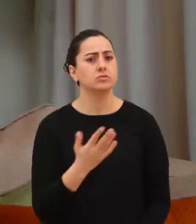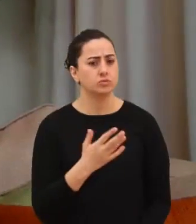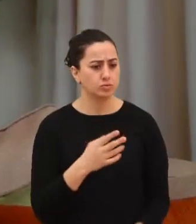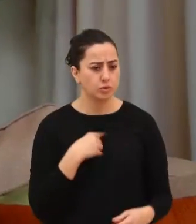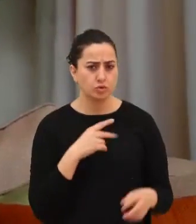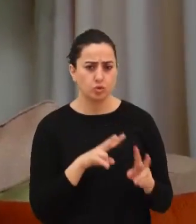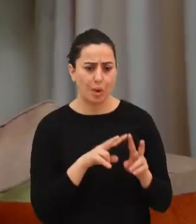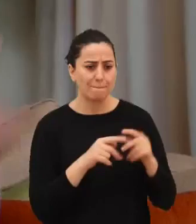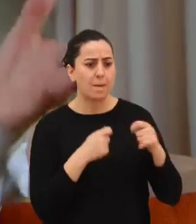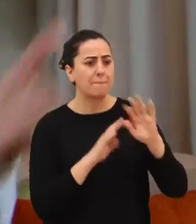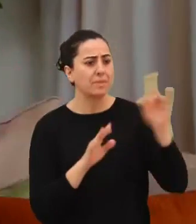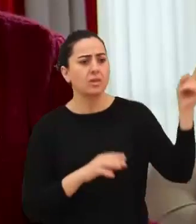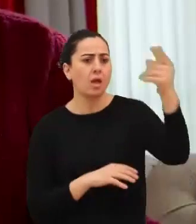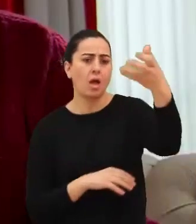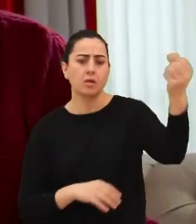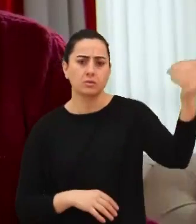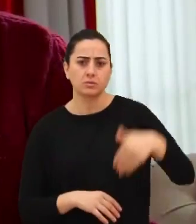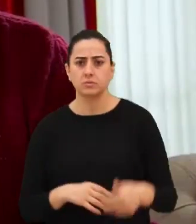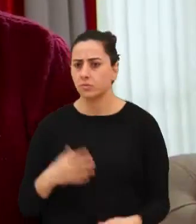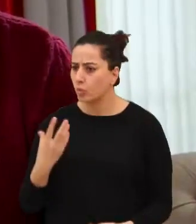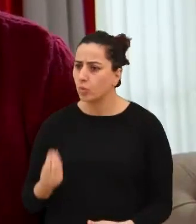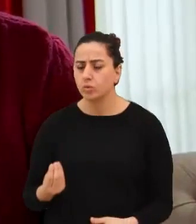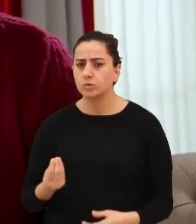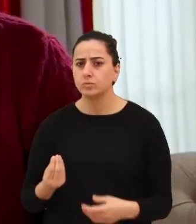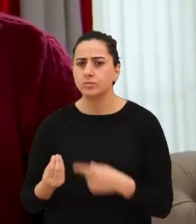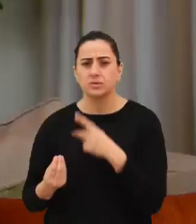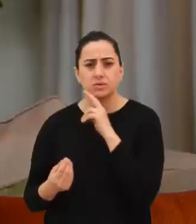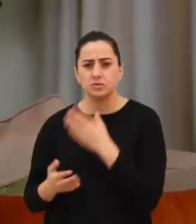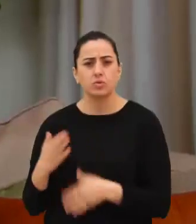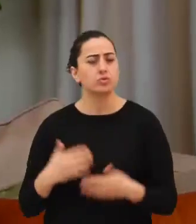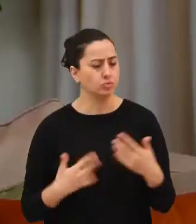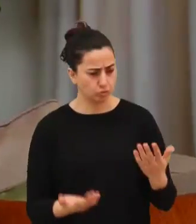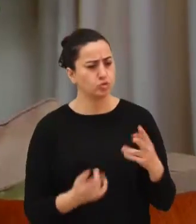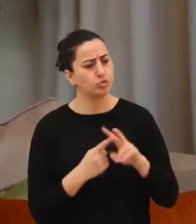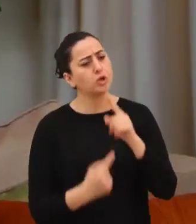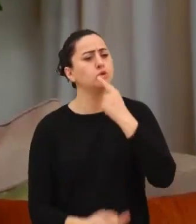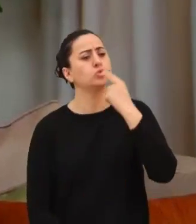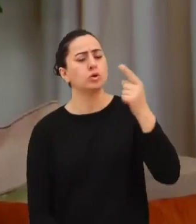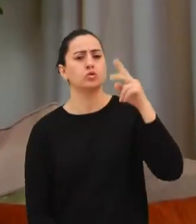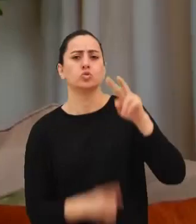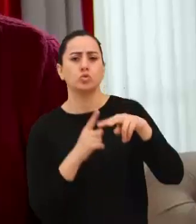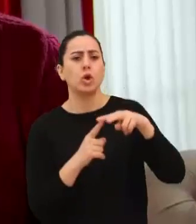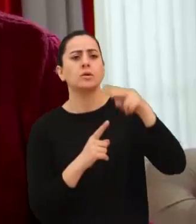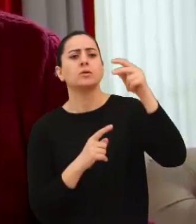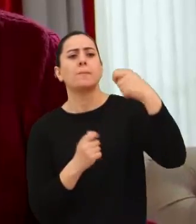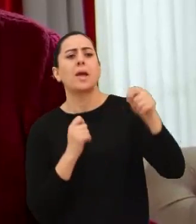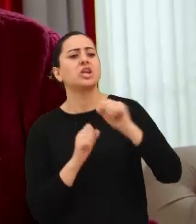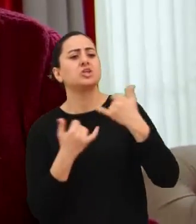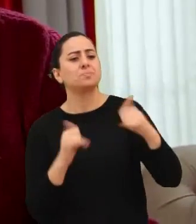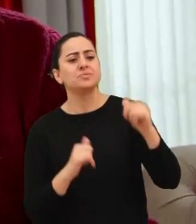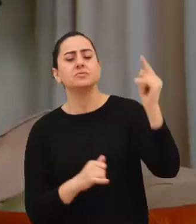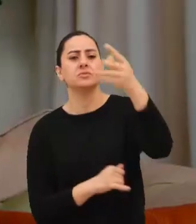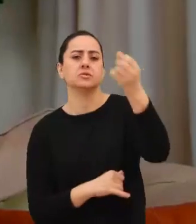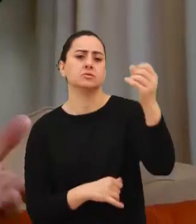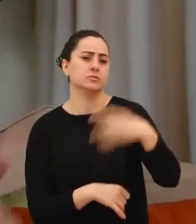Nurhan bankadan çıktıktan sonra gider alır. Doğru diyorsun da ya, uşağa zahmet olmasın? Olur mu öyle şey canım Kemal Beyciğim ya, rica ederim. Sizin için bir